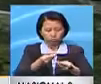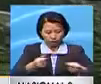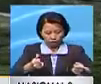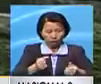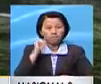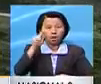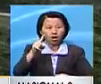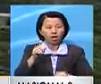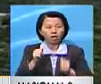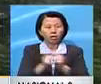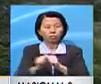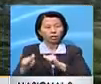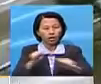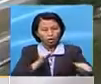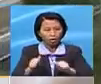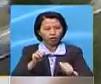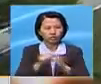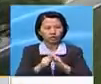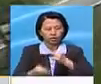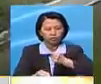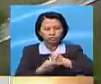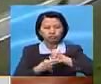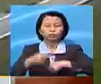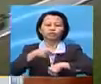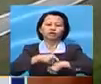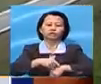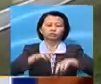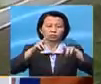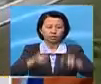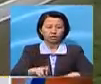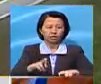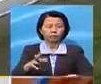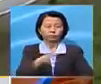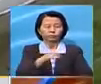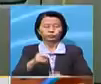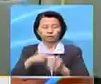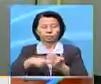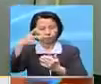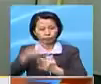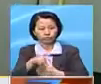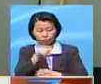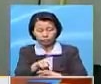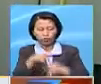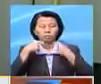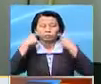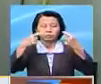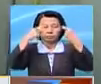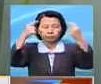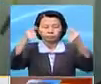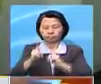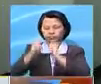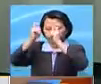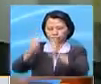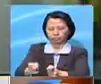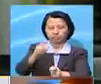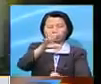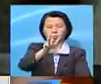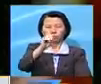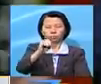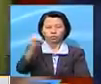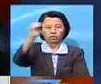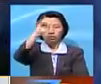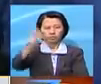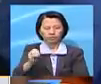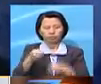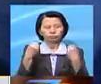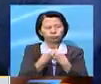hartanah, produktiviti dan penjimatan masa rakyat. Selain itu, projek berkenaan juga berjaya menganugerahkan 50%